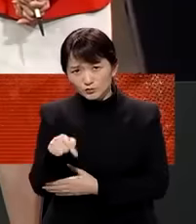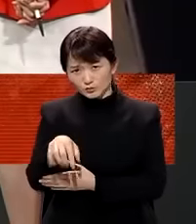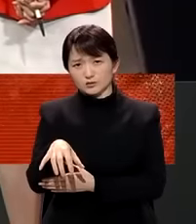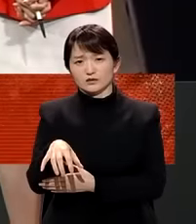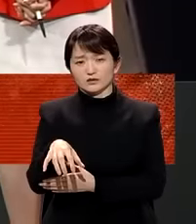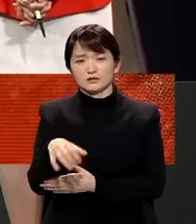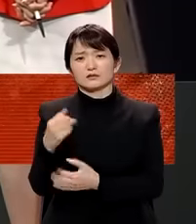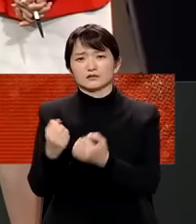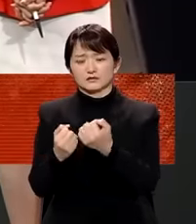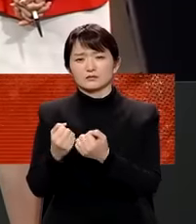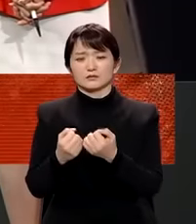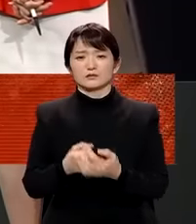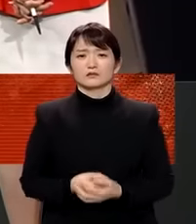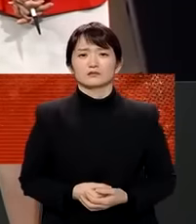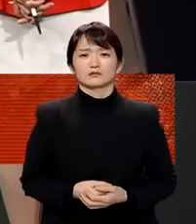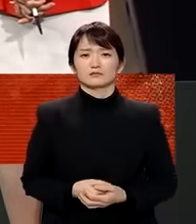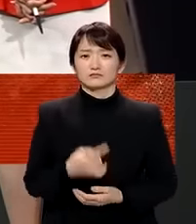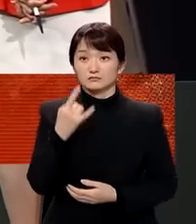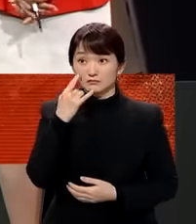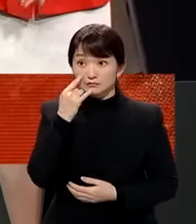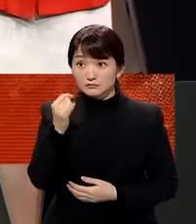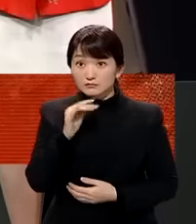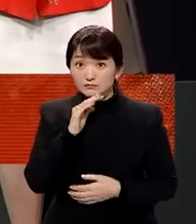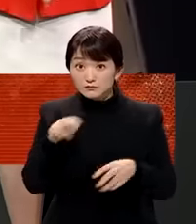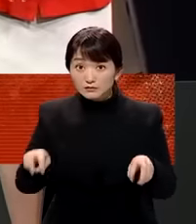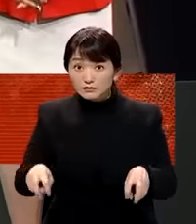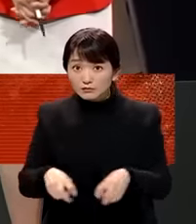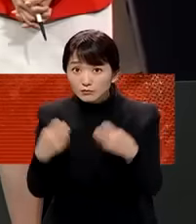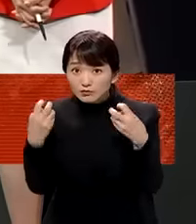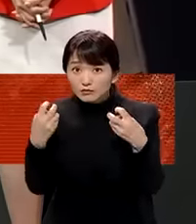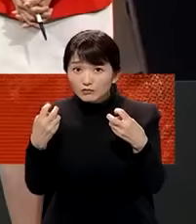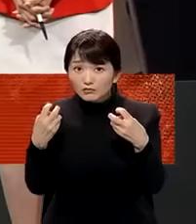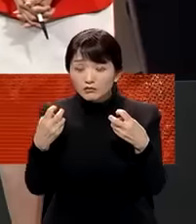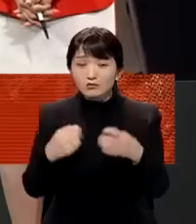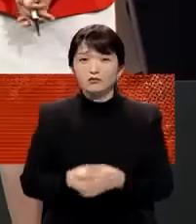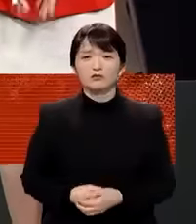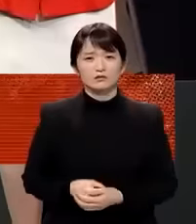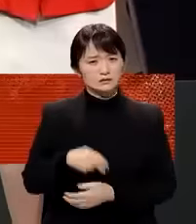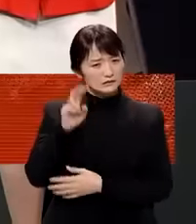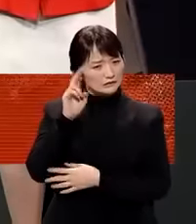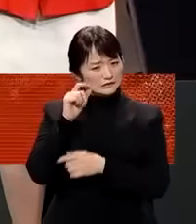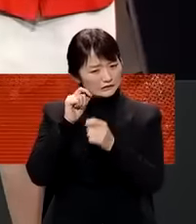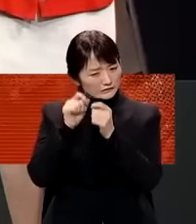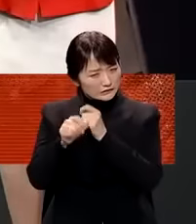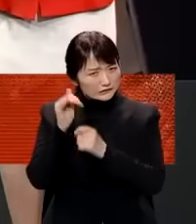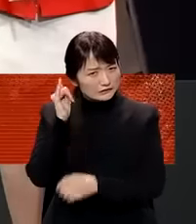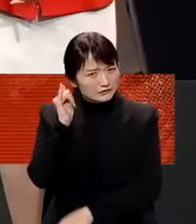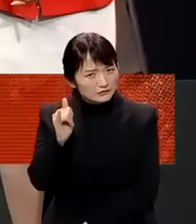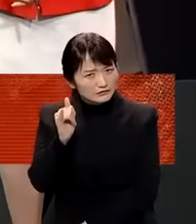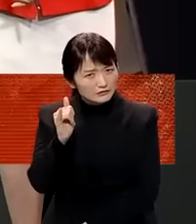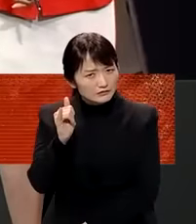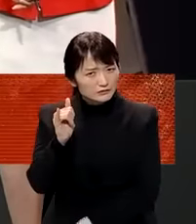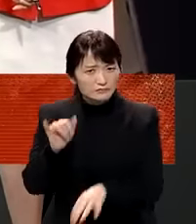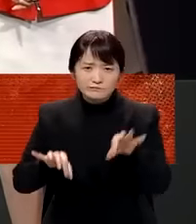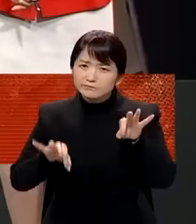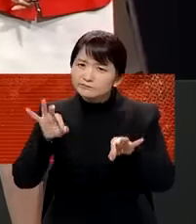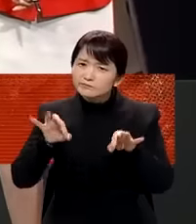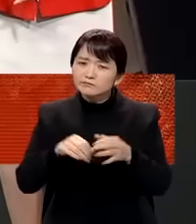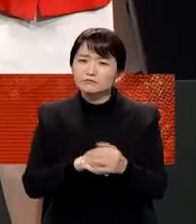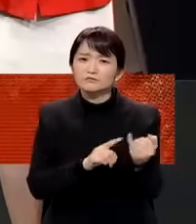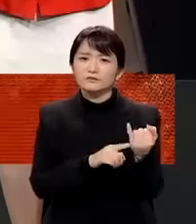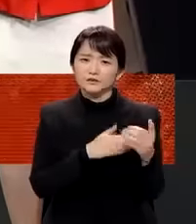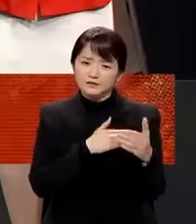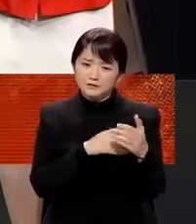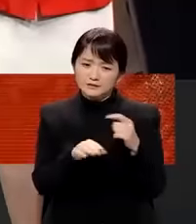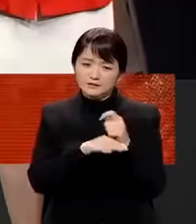설명하겠다 라는데요이 어머니가 정말 교통 사고라도 당한 걸까요 혹시 보이스피싱인 건 아닐까요 불안해 떨면서